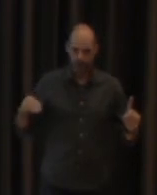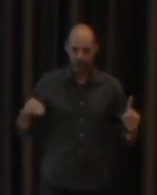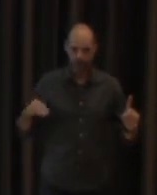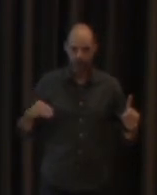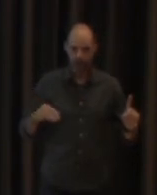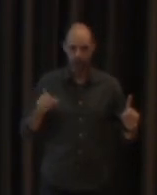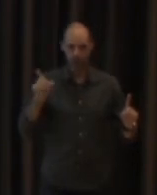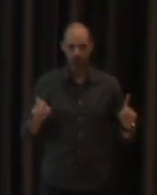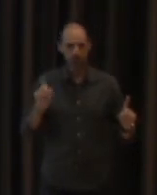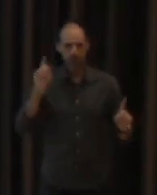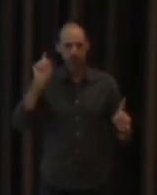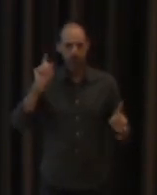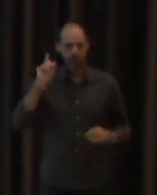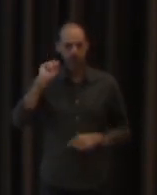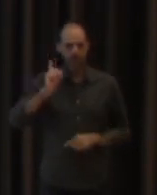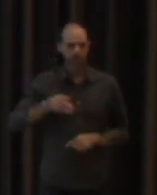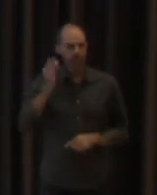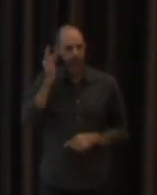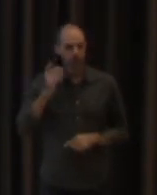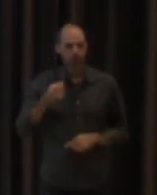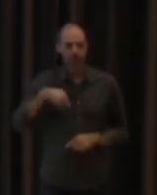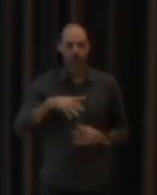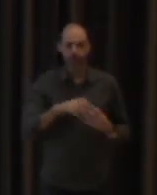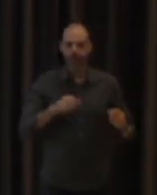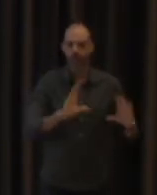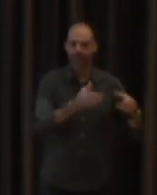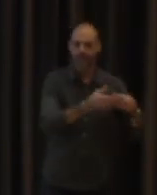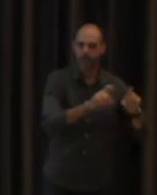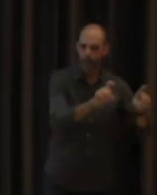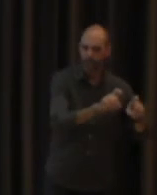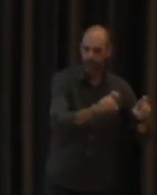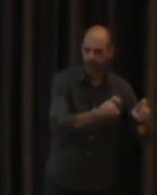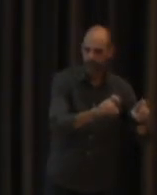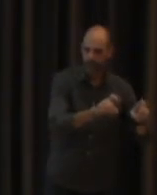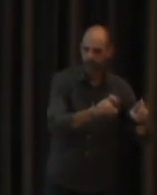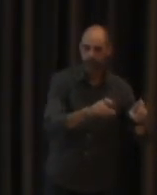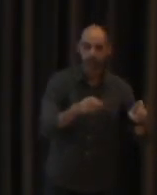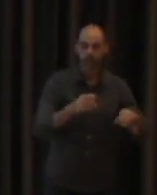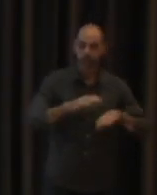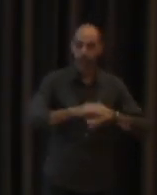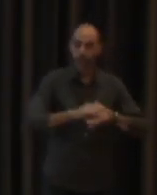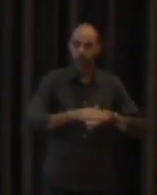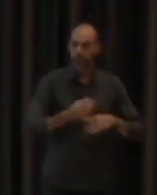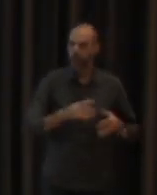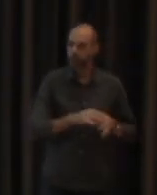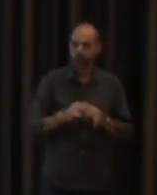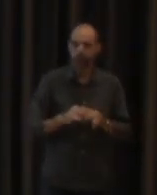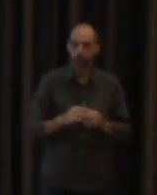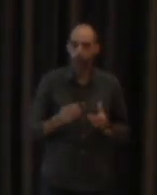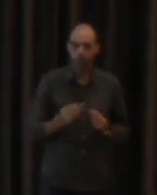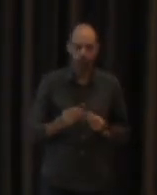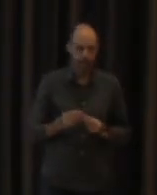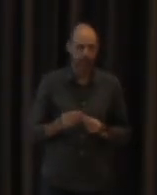La directora no saber amb els informàtics. Com que aquests verbs necessiten predicar d'una pluralitat